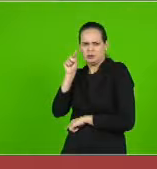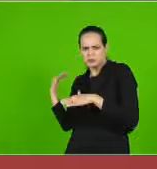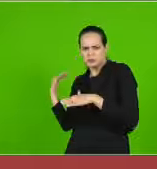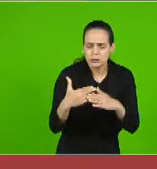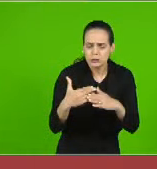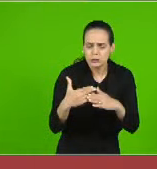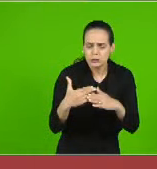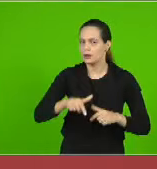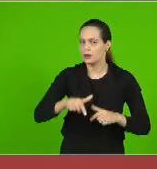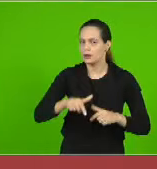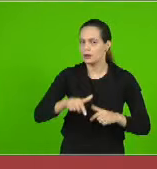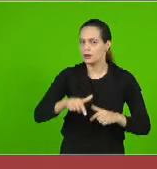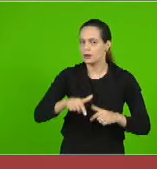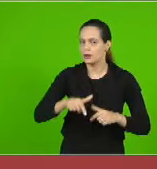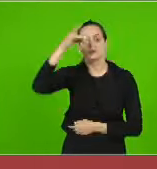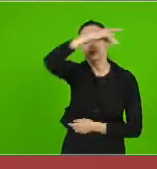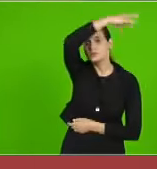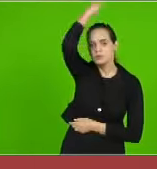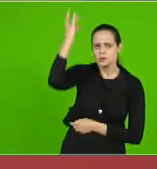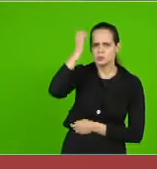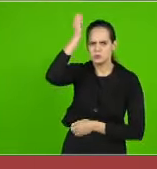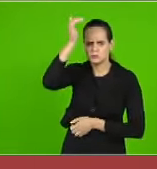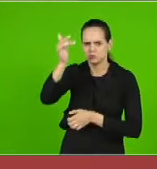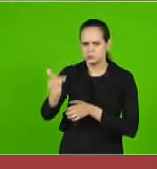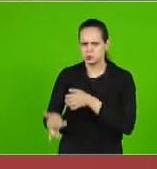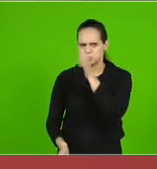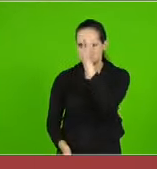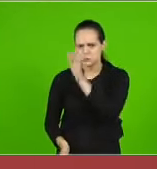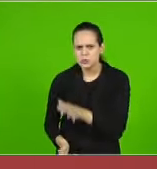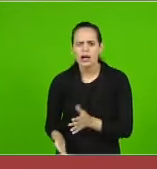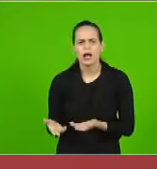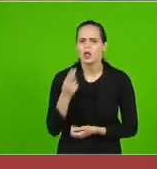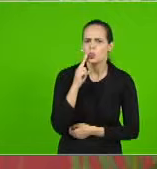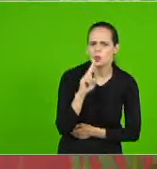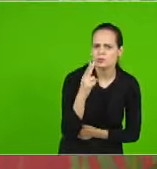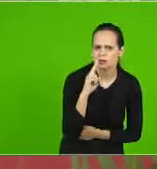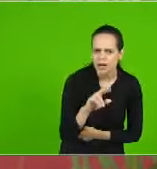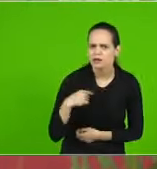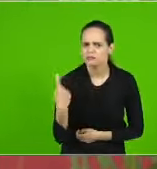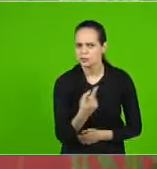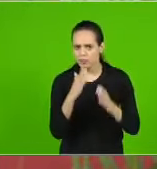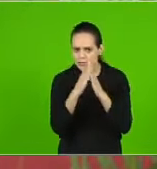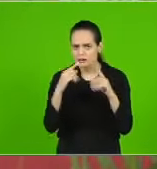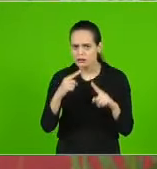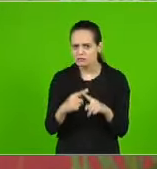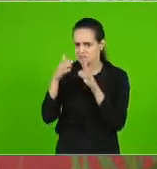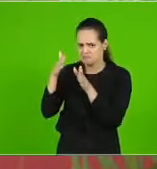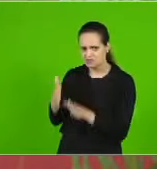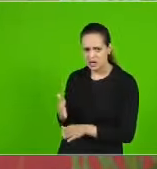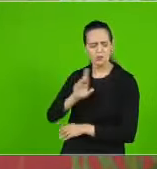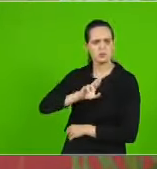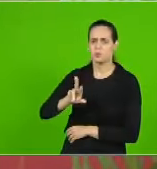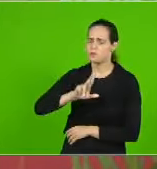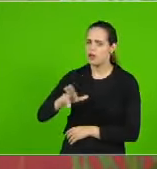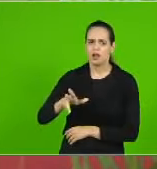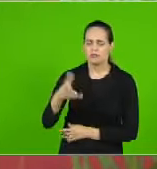был смоковница Израиля, этого духа, то переживание, которое мы имеем сейчас, это не новость для верной церкви,